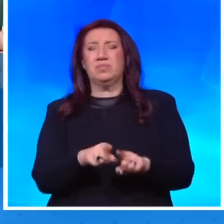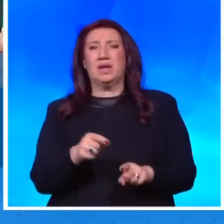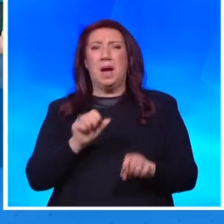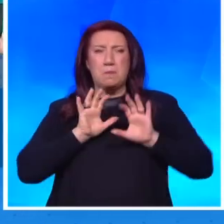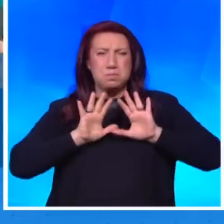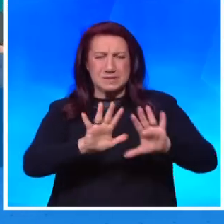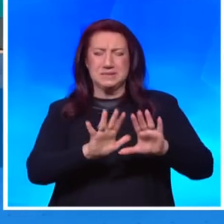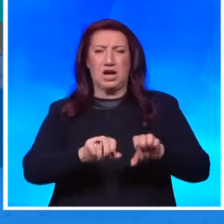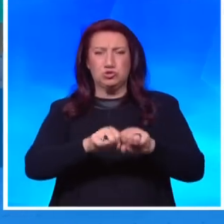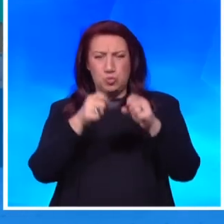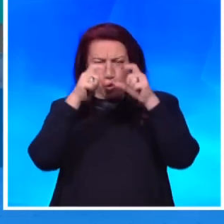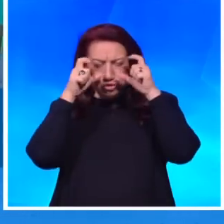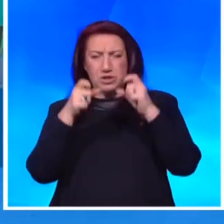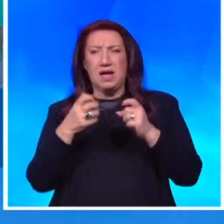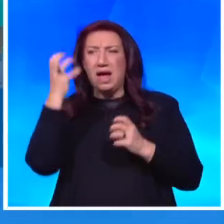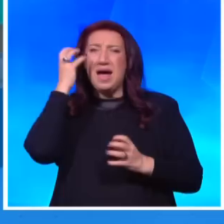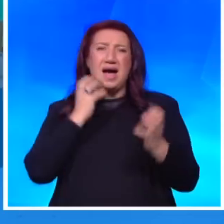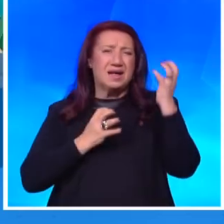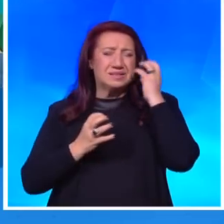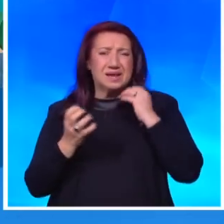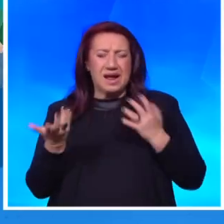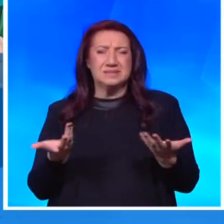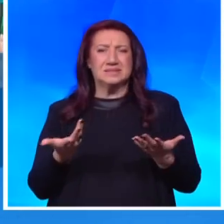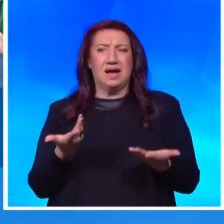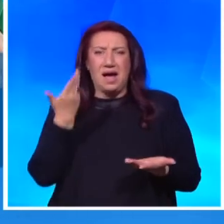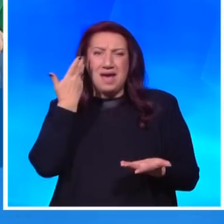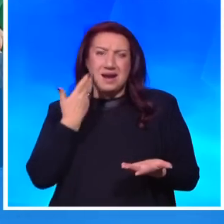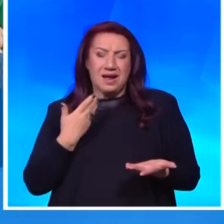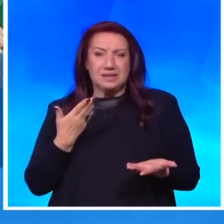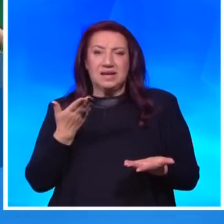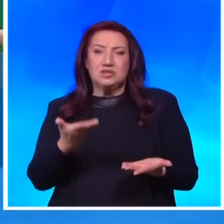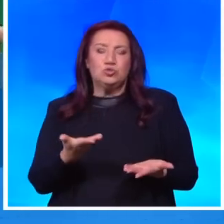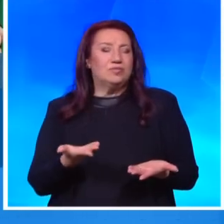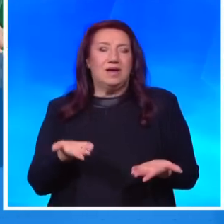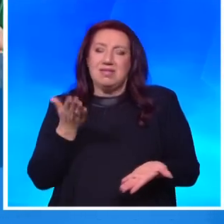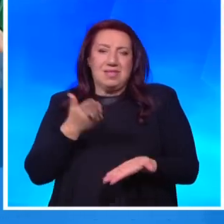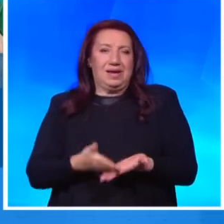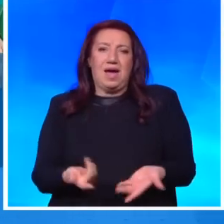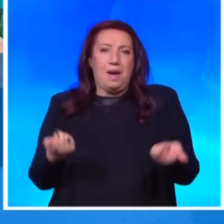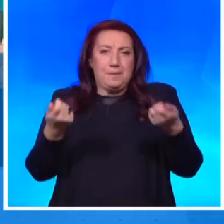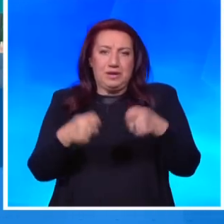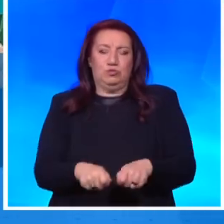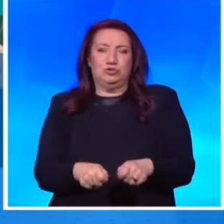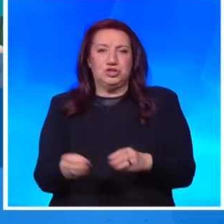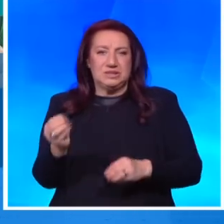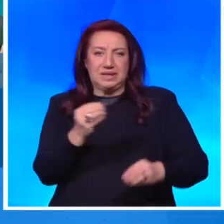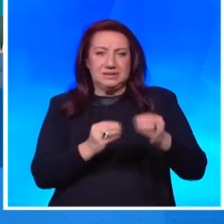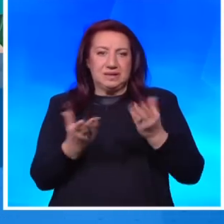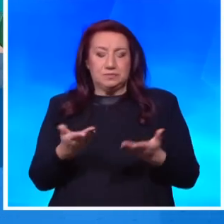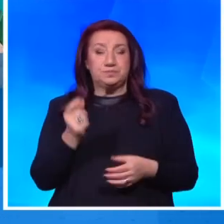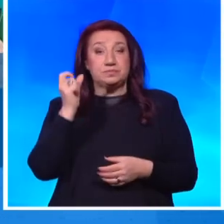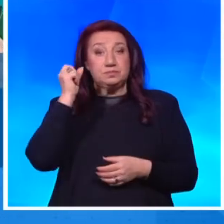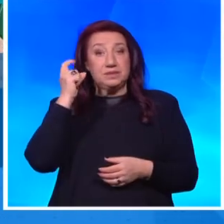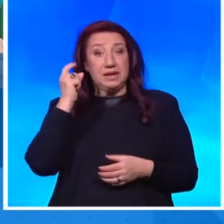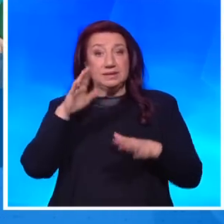представители. Всичко това доведе до предсрочното прекратяване на пленарното заседание. А председателят на парламента Росен Желязков